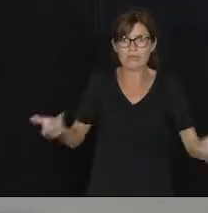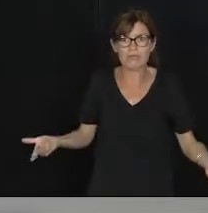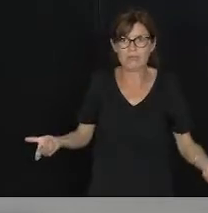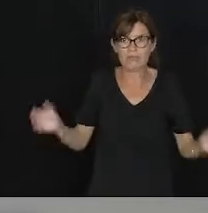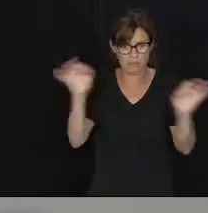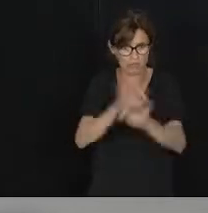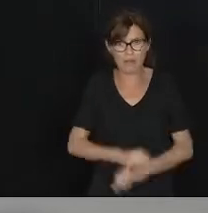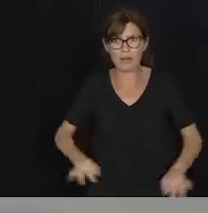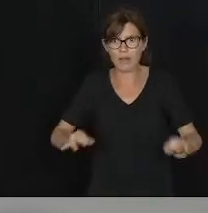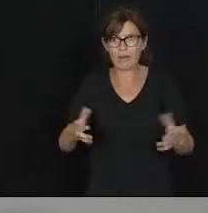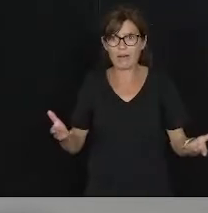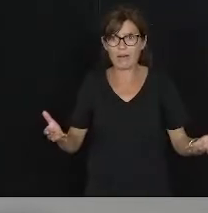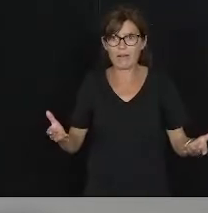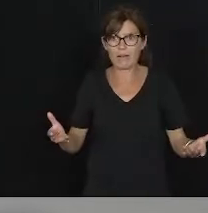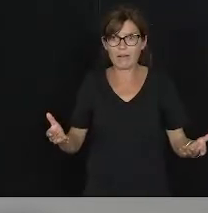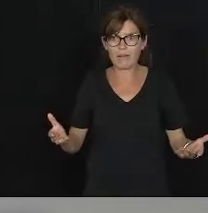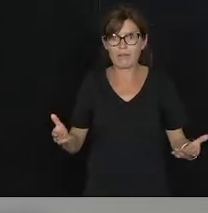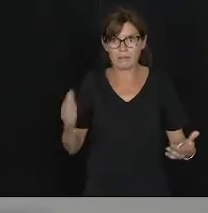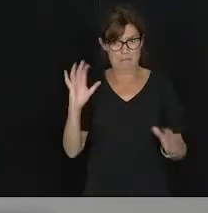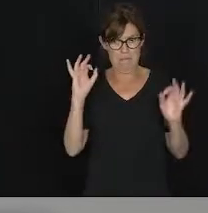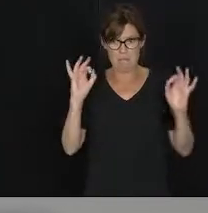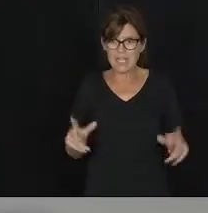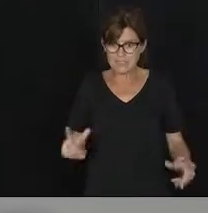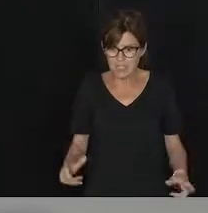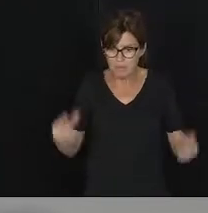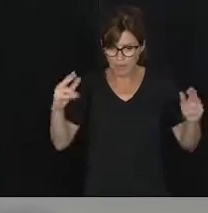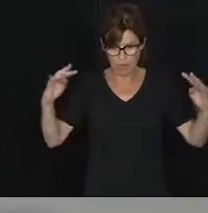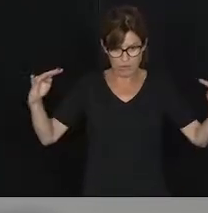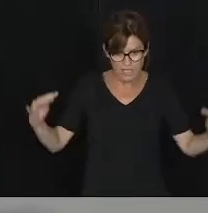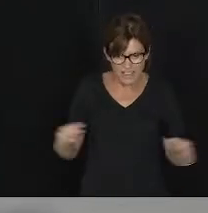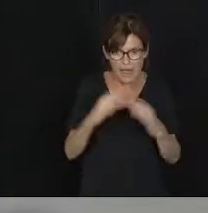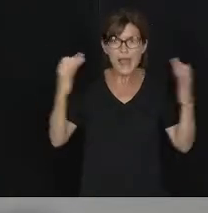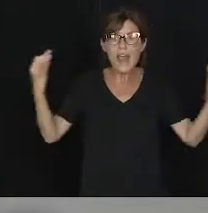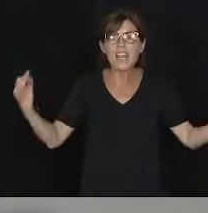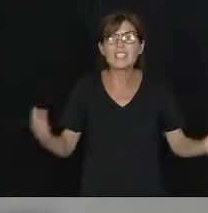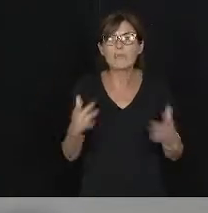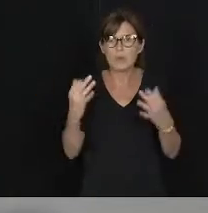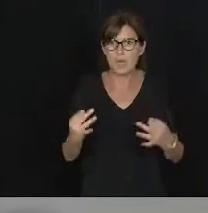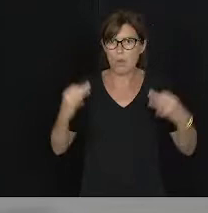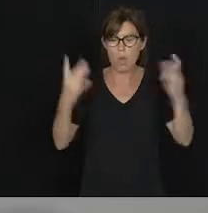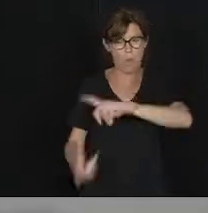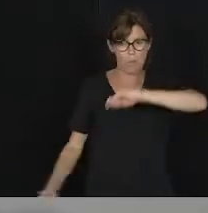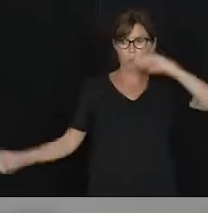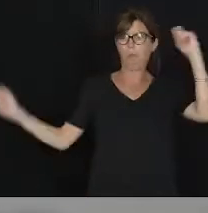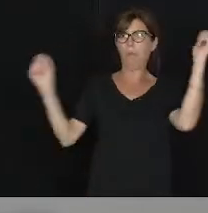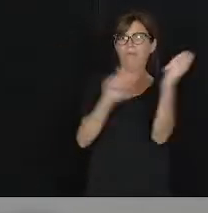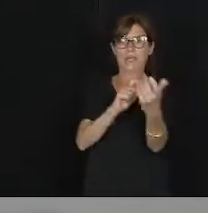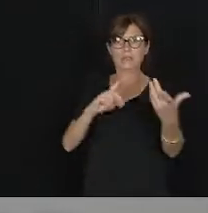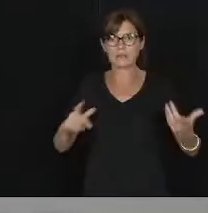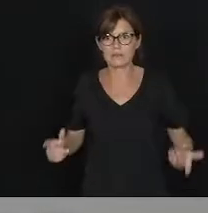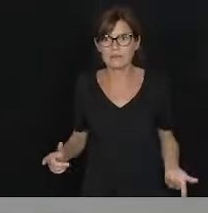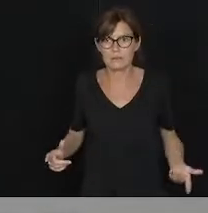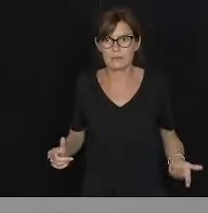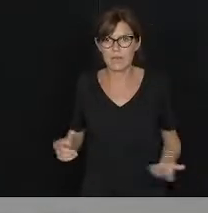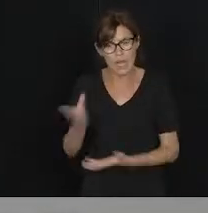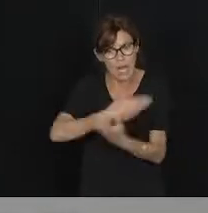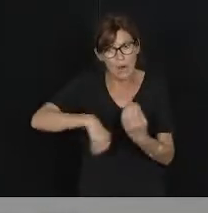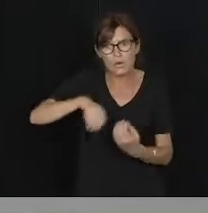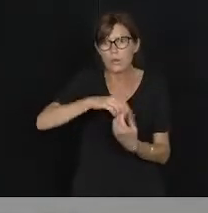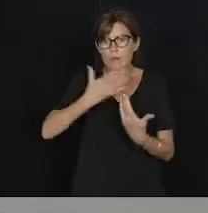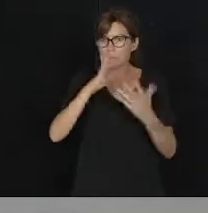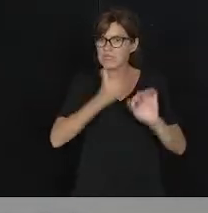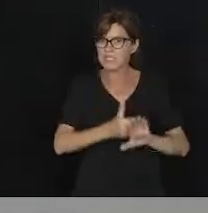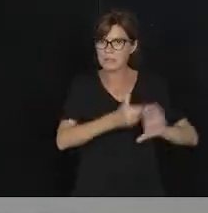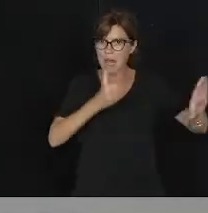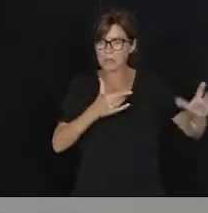souligner le temps exceptionnel de la guerre, donc de signifier l'ampleur du bouleversement et d'éprouver la séparation.